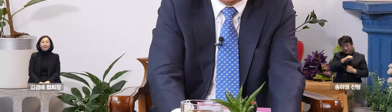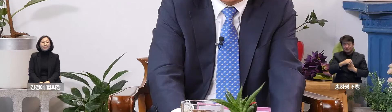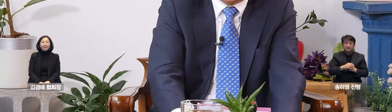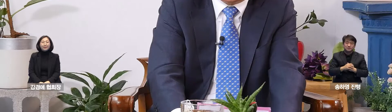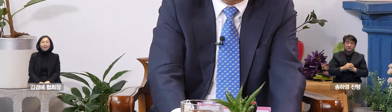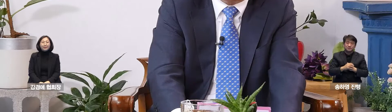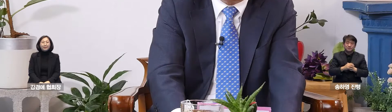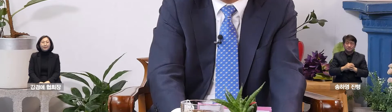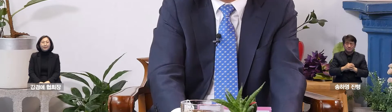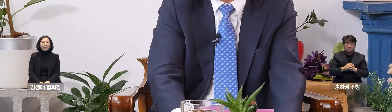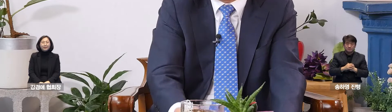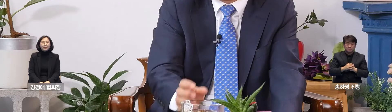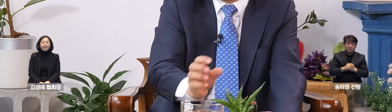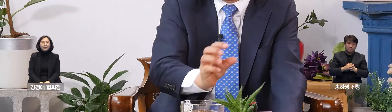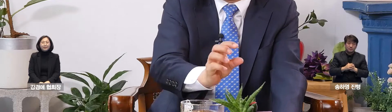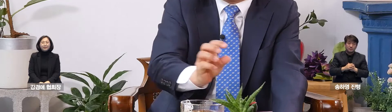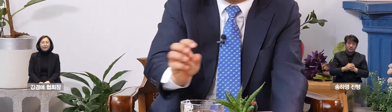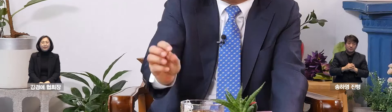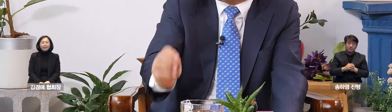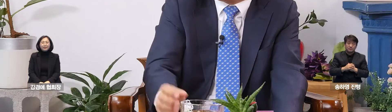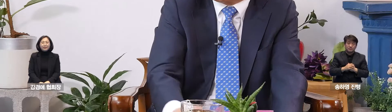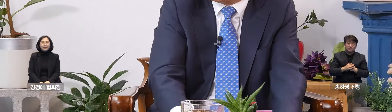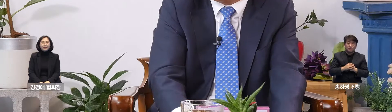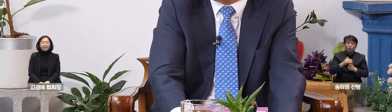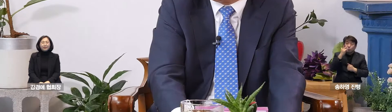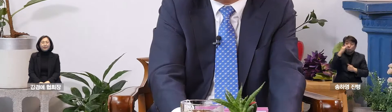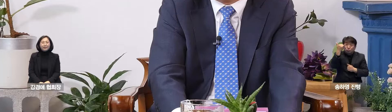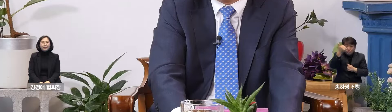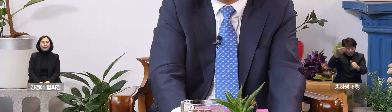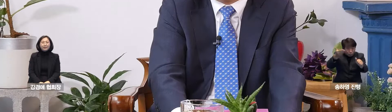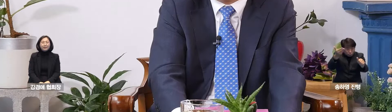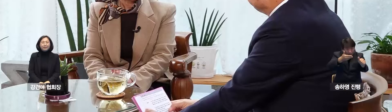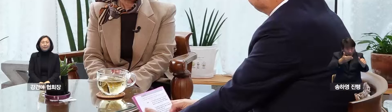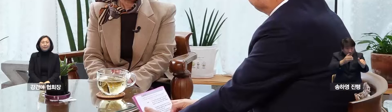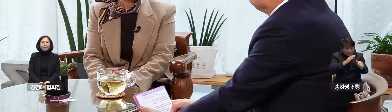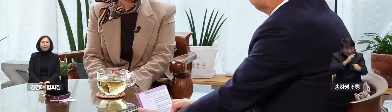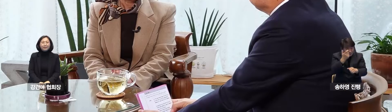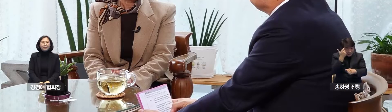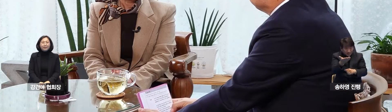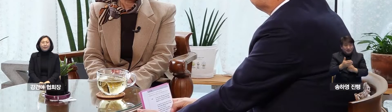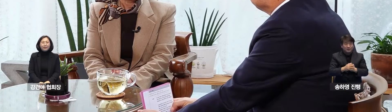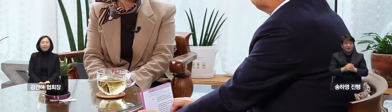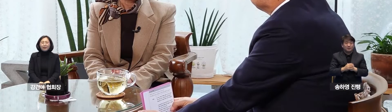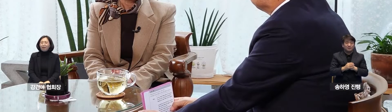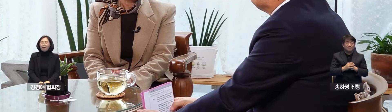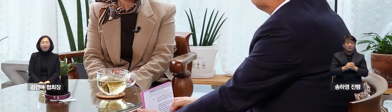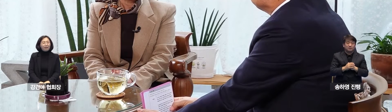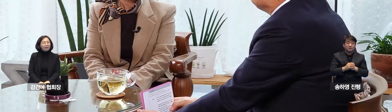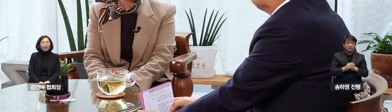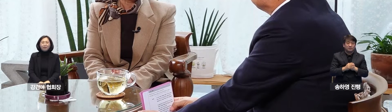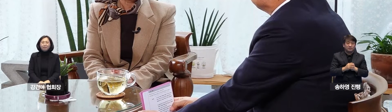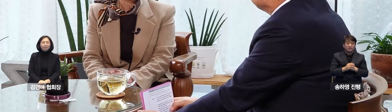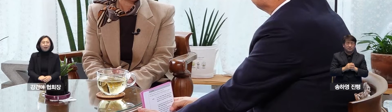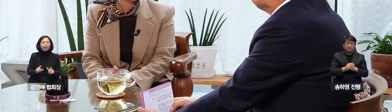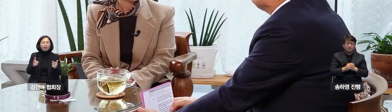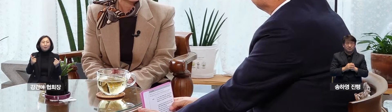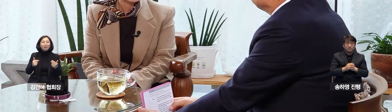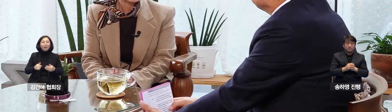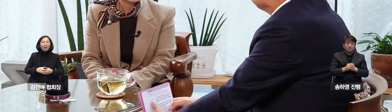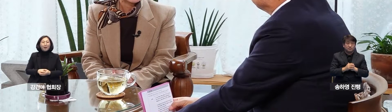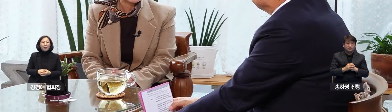그러면 부모님이 강력하게 권하신 거예요? 아니요. 다